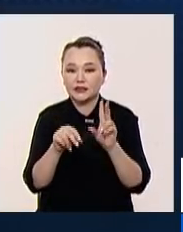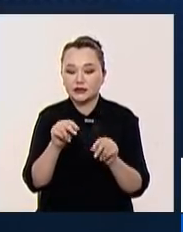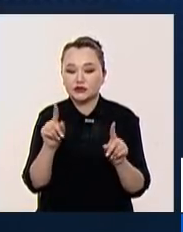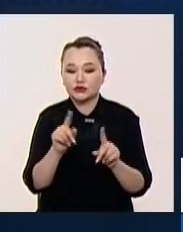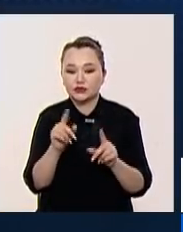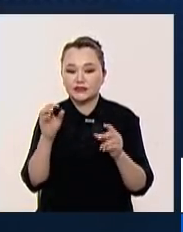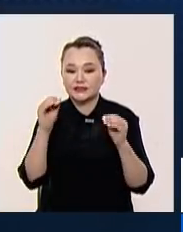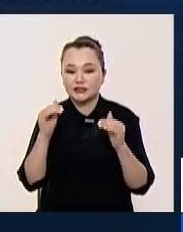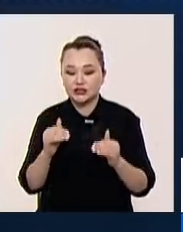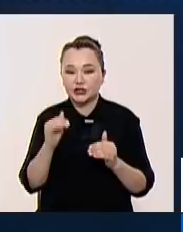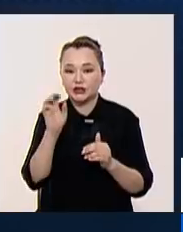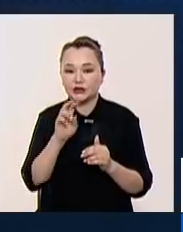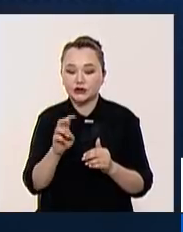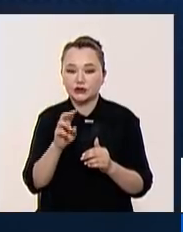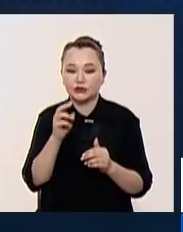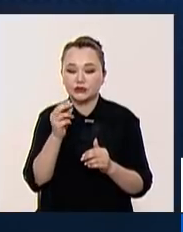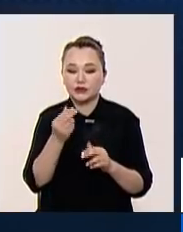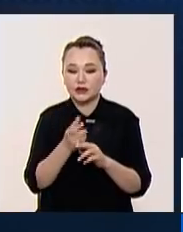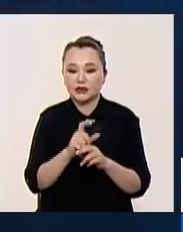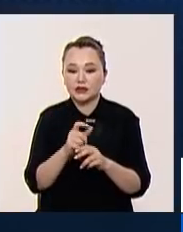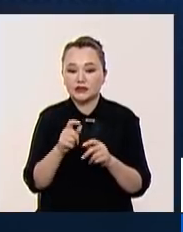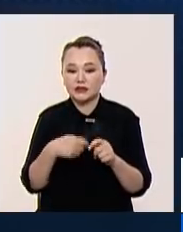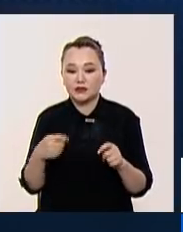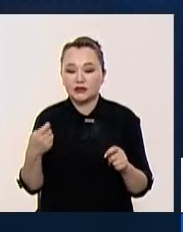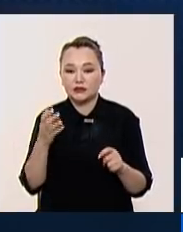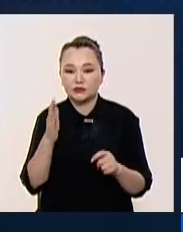что снижение курса доллара замедлит эти темпы?